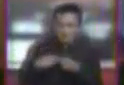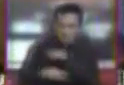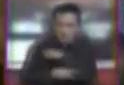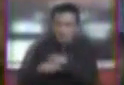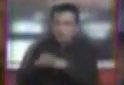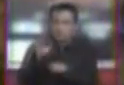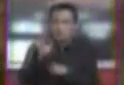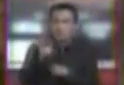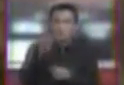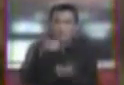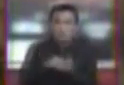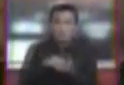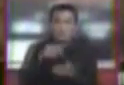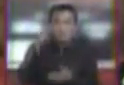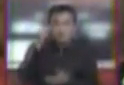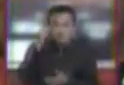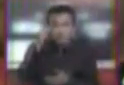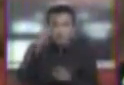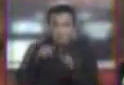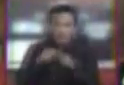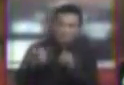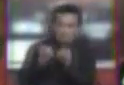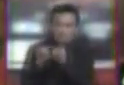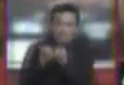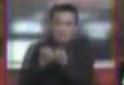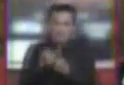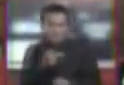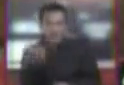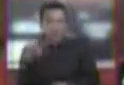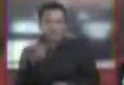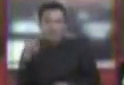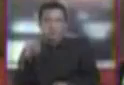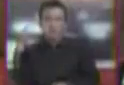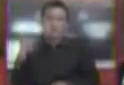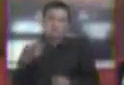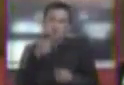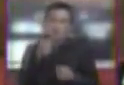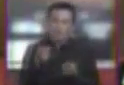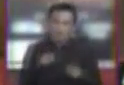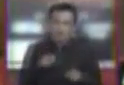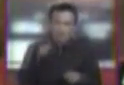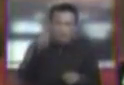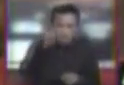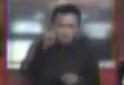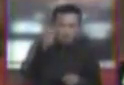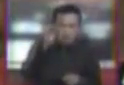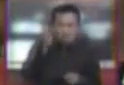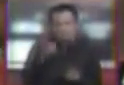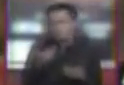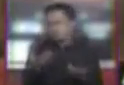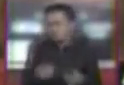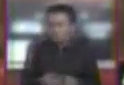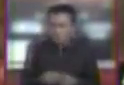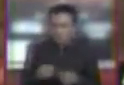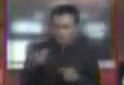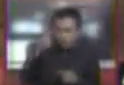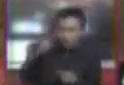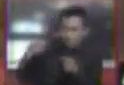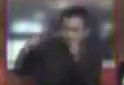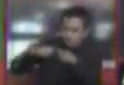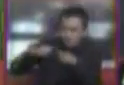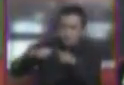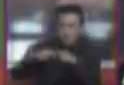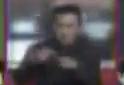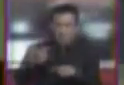na 90,000 si Nixon pero nang laban kaya binaril nila at binaril sa balikat si Alexson Cua para po maareglo ang kasong rape